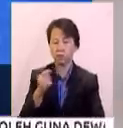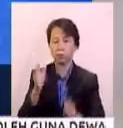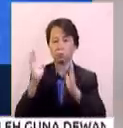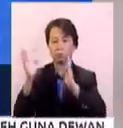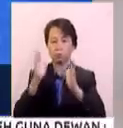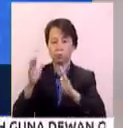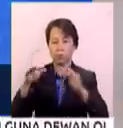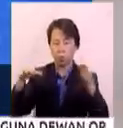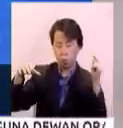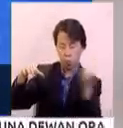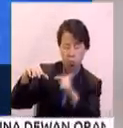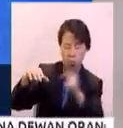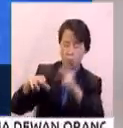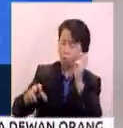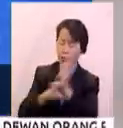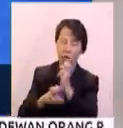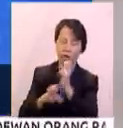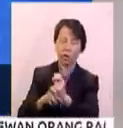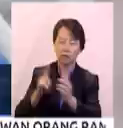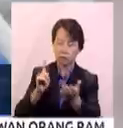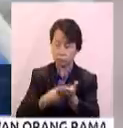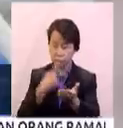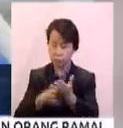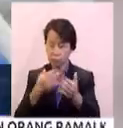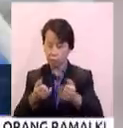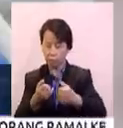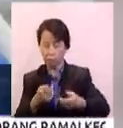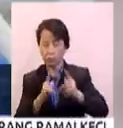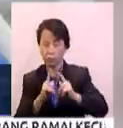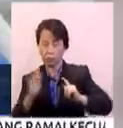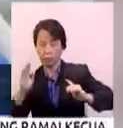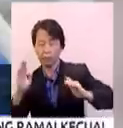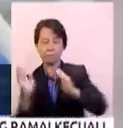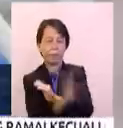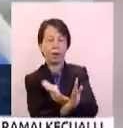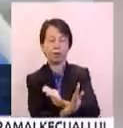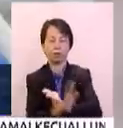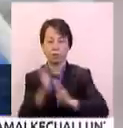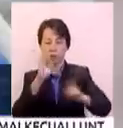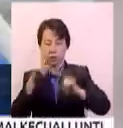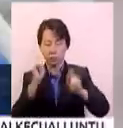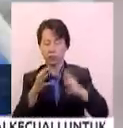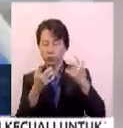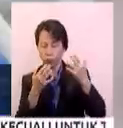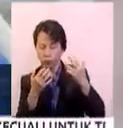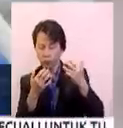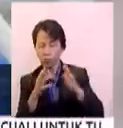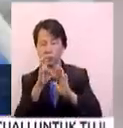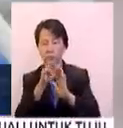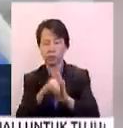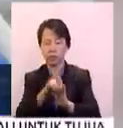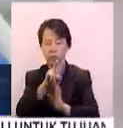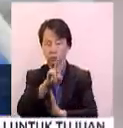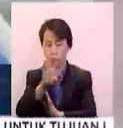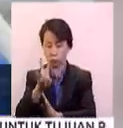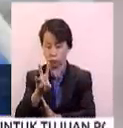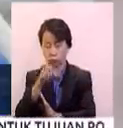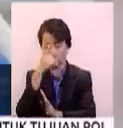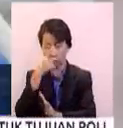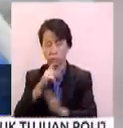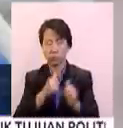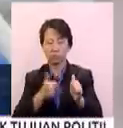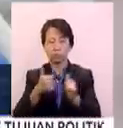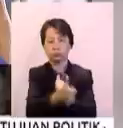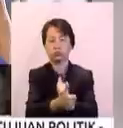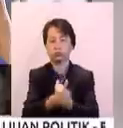Malaysia diasah teruk dan sekali-sekala Malaysia mendapat peluang menyerang balas. Malaysia perlu menunggu hingga ke minit ke-27 untuk